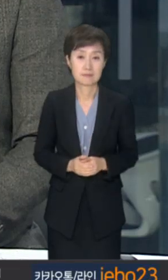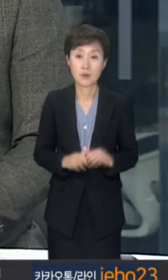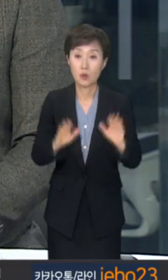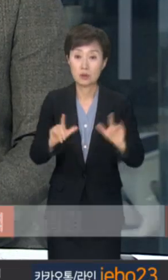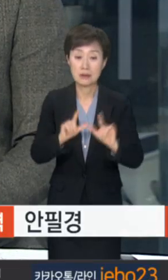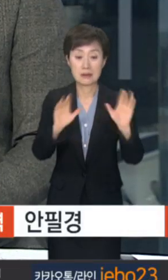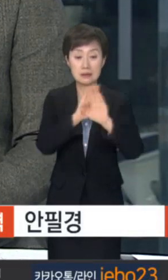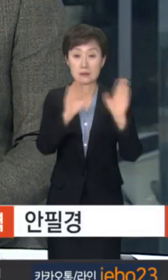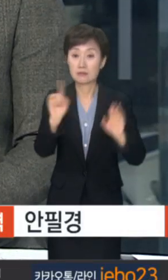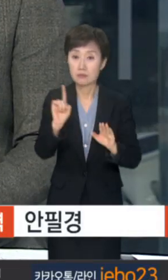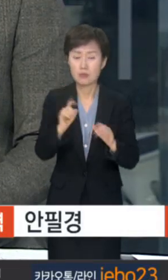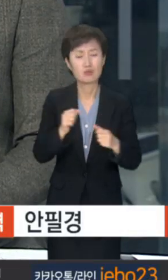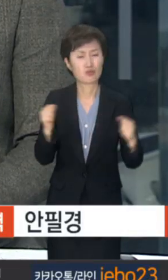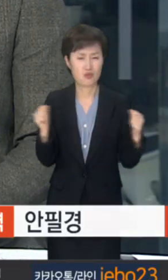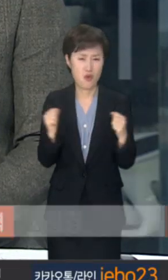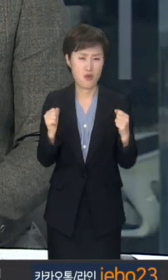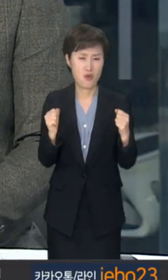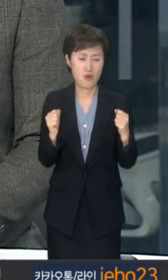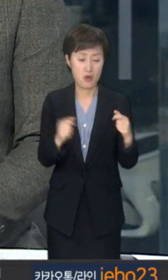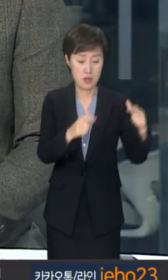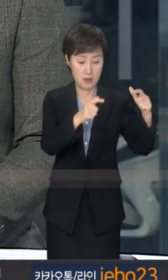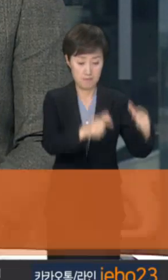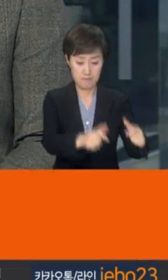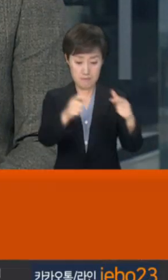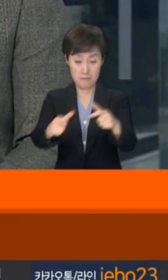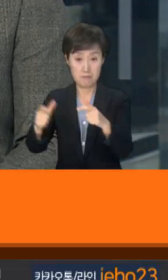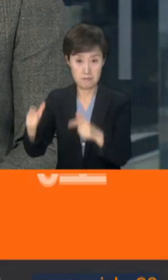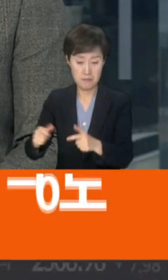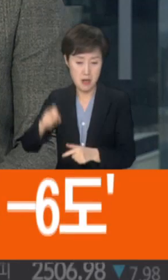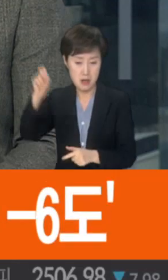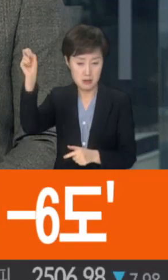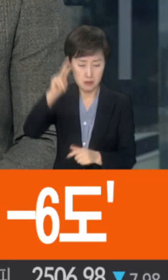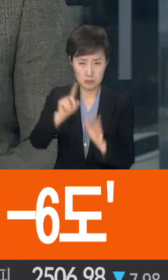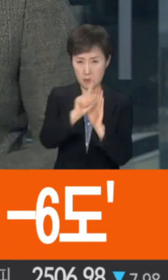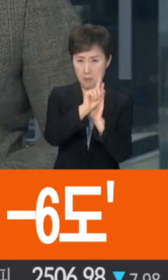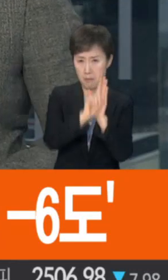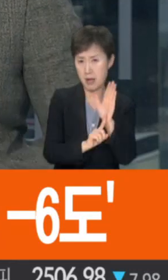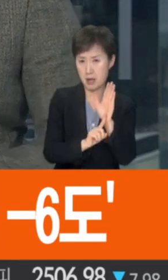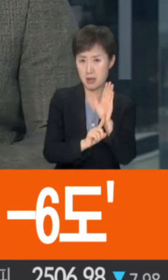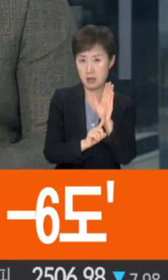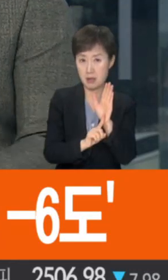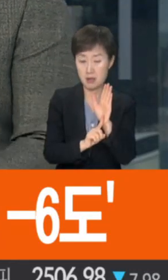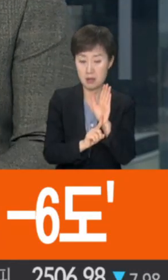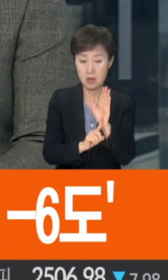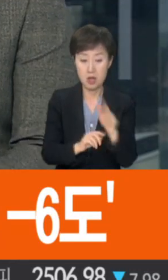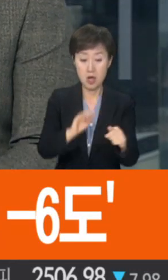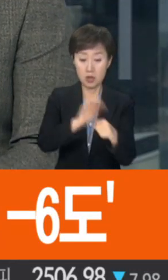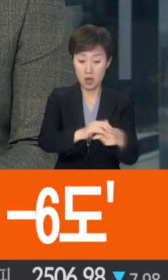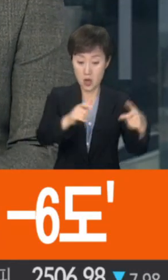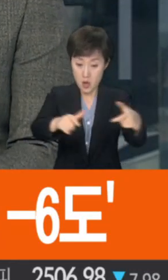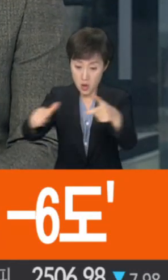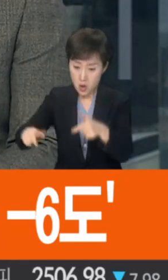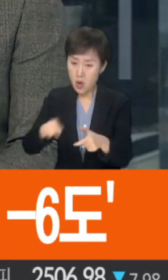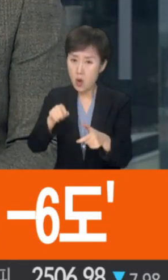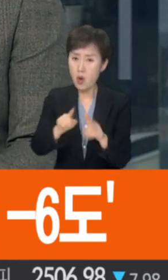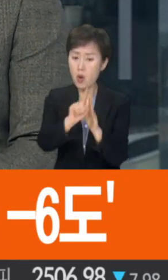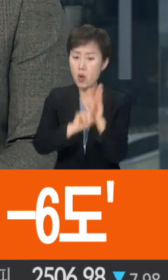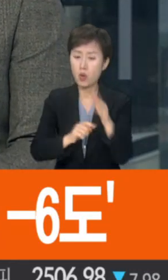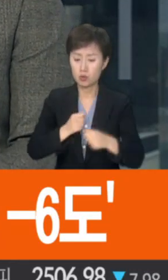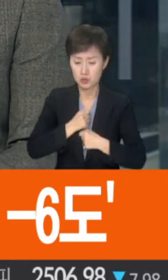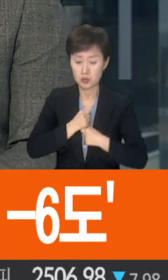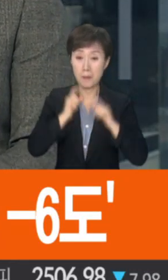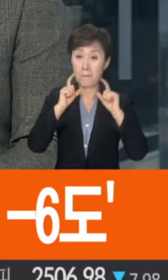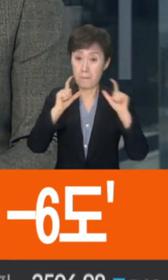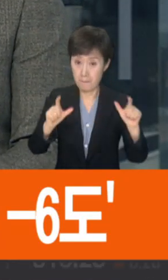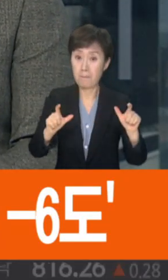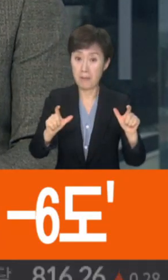오늘 날씨가 추워지면서 서울을 포함한 내륙 곳곳에 한때 한파특보가 내려졌습니다. 영남 지역에는 여전히 한파주의보가 발효 중인